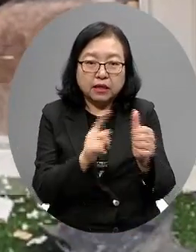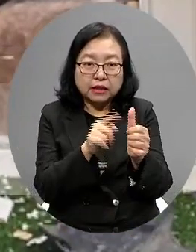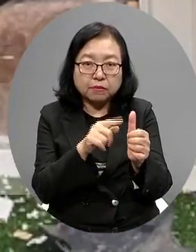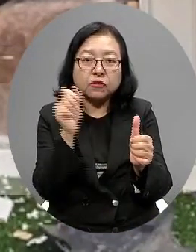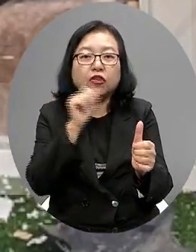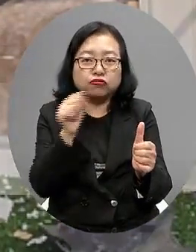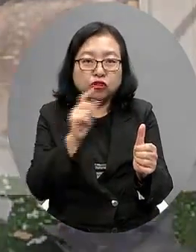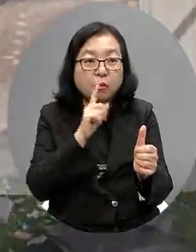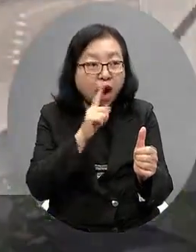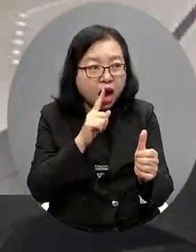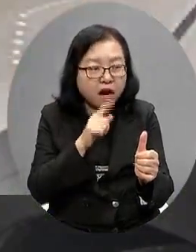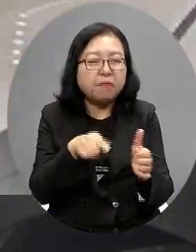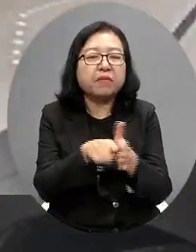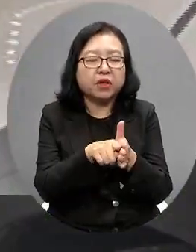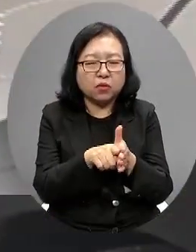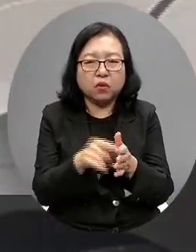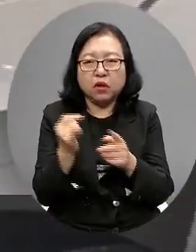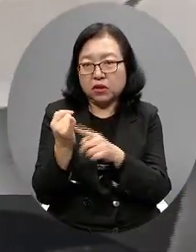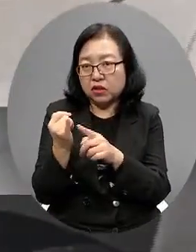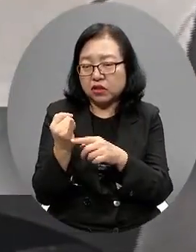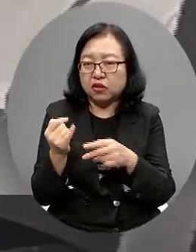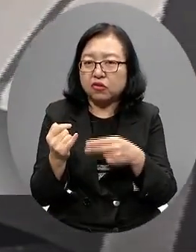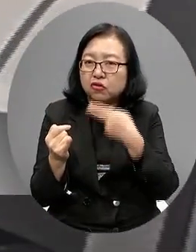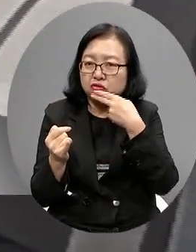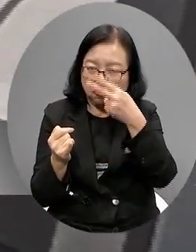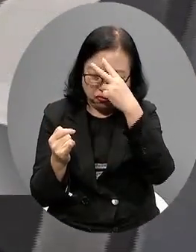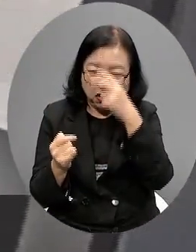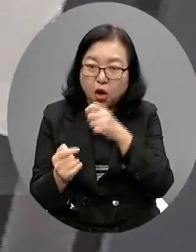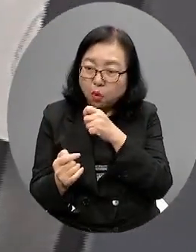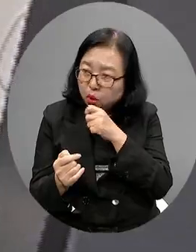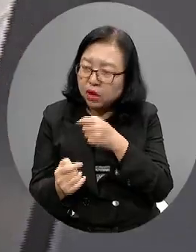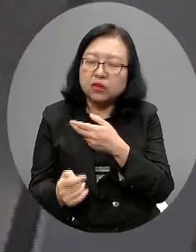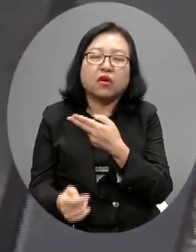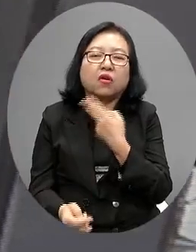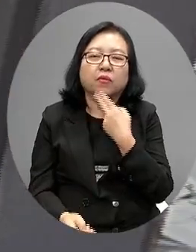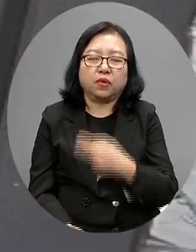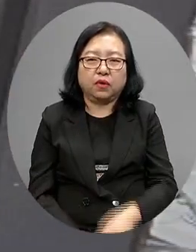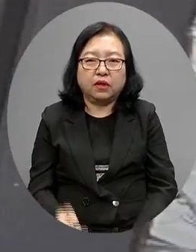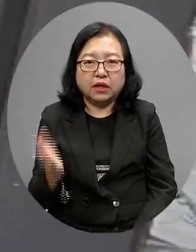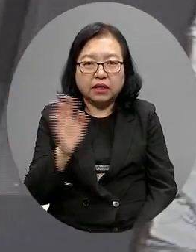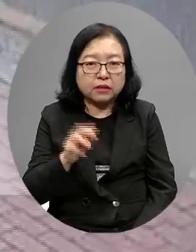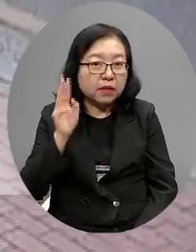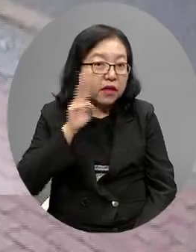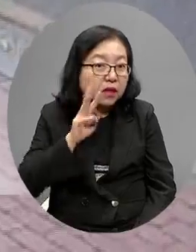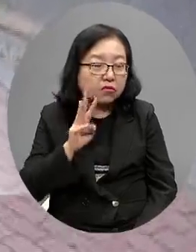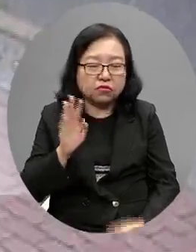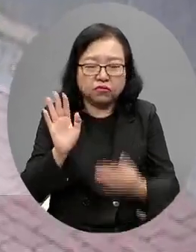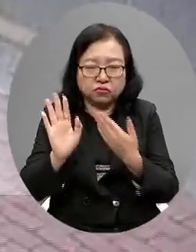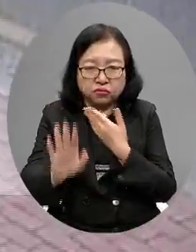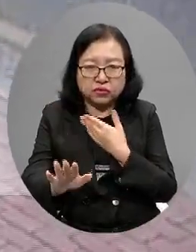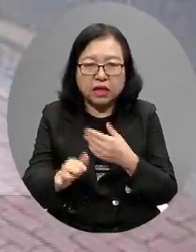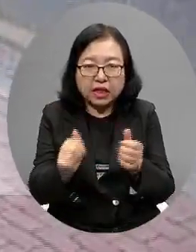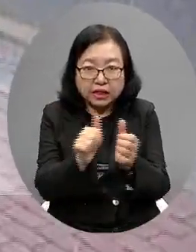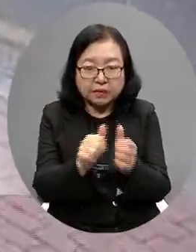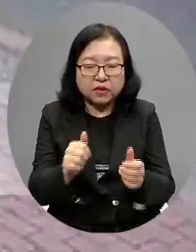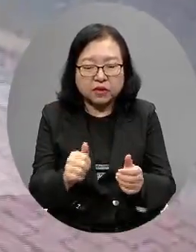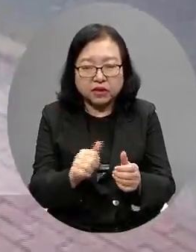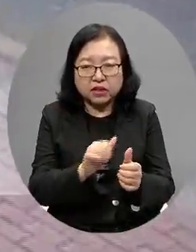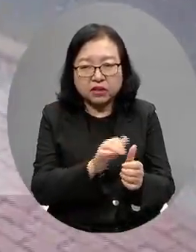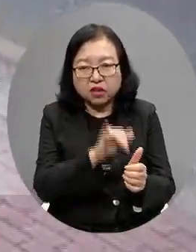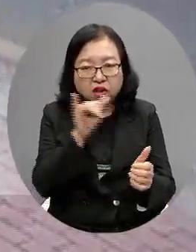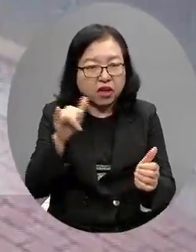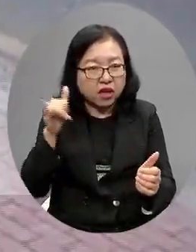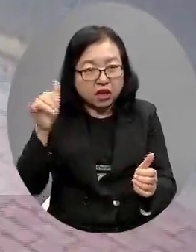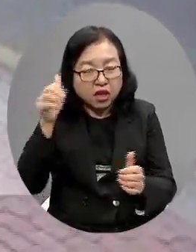진술만 믿고 선 음주 측정을 하지 않았습니다 하지만 4흘 뒤 남성이 경찰에 전화를 걸어